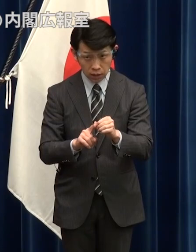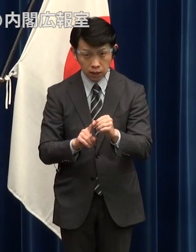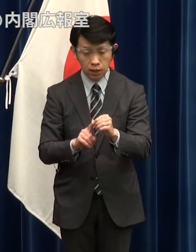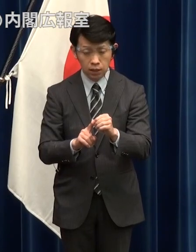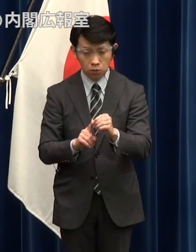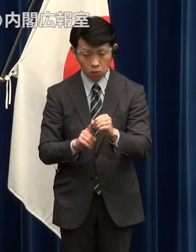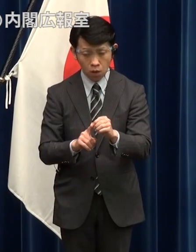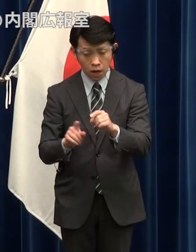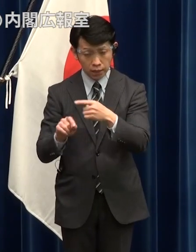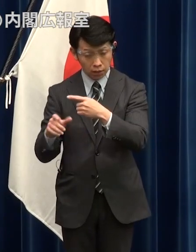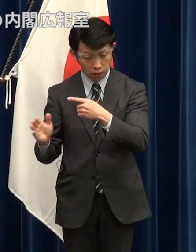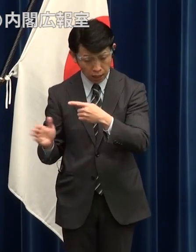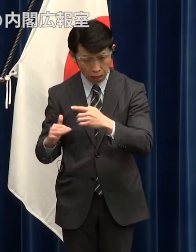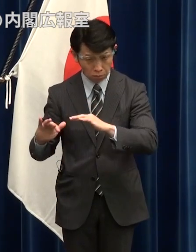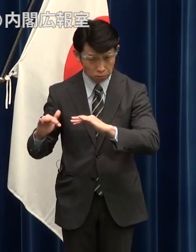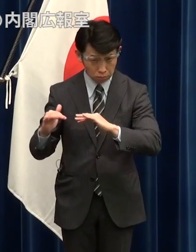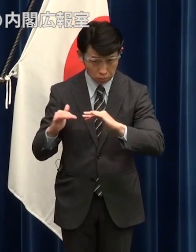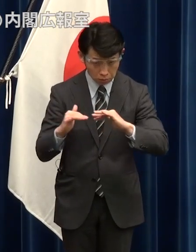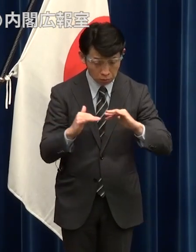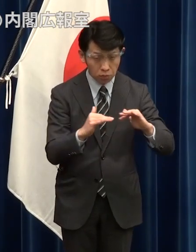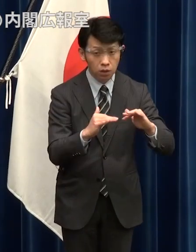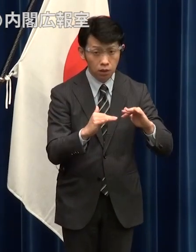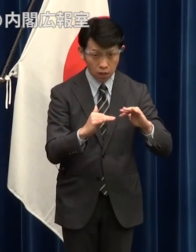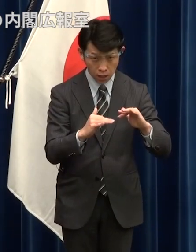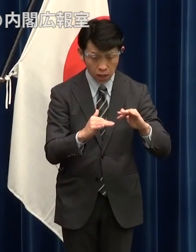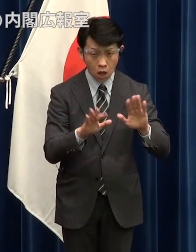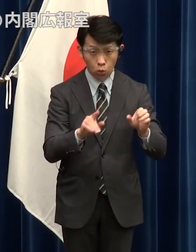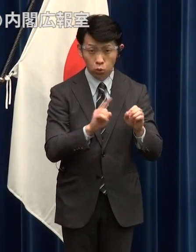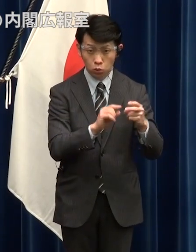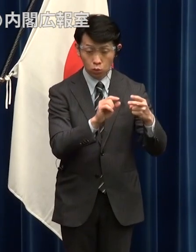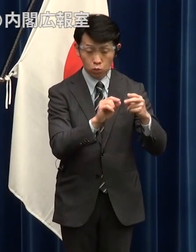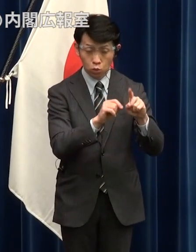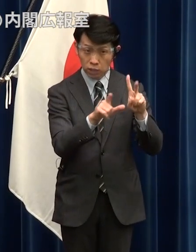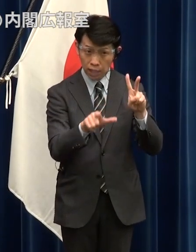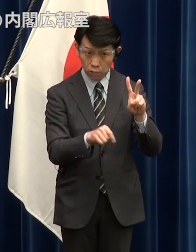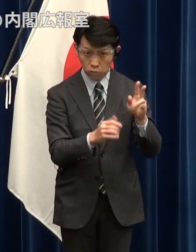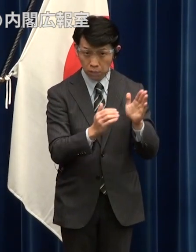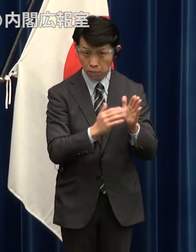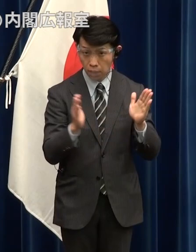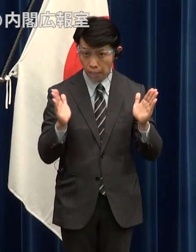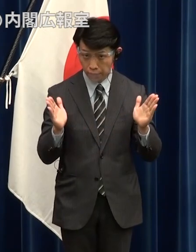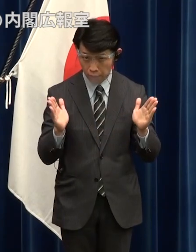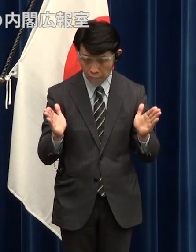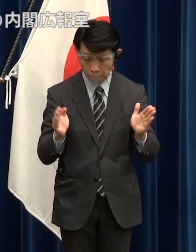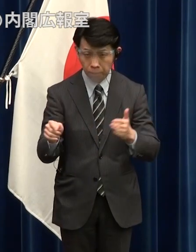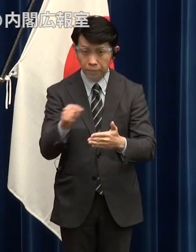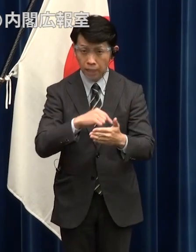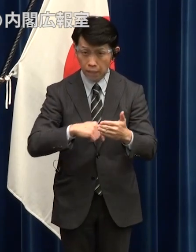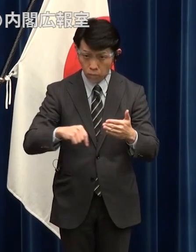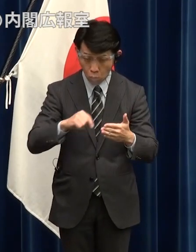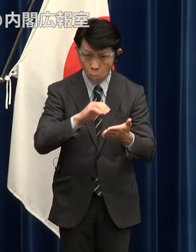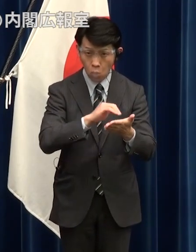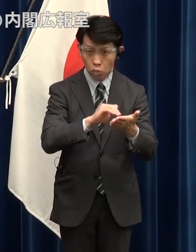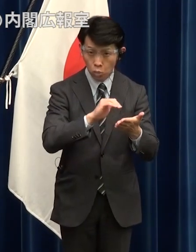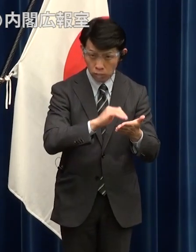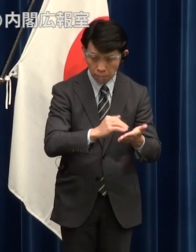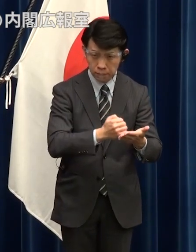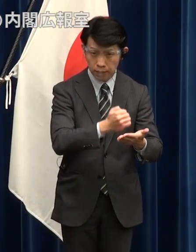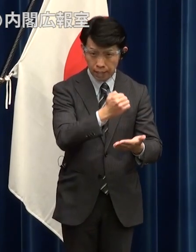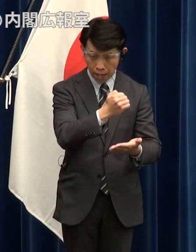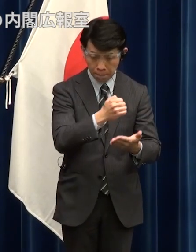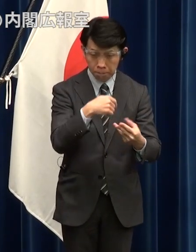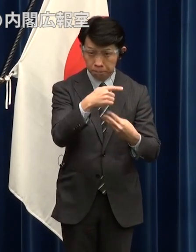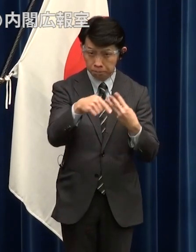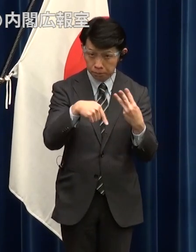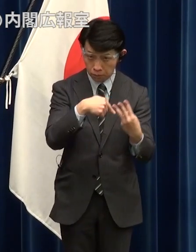ねてき、その間ずっと年末に向けてこの内容とそして予算とそして財源、これ